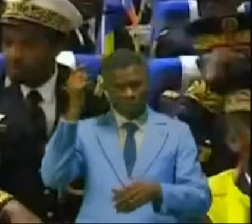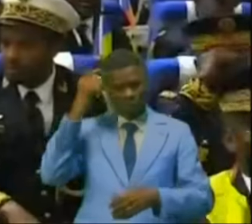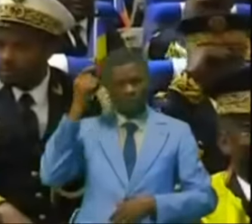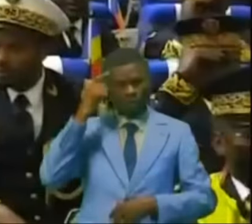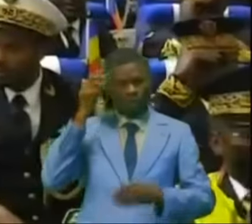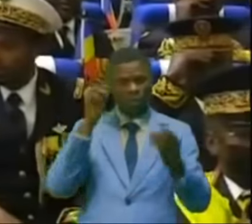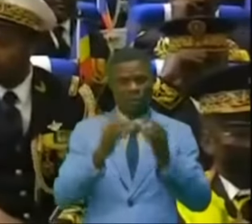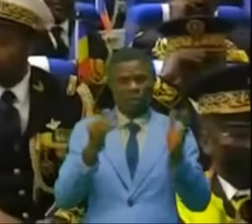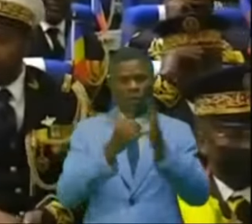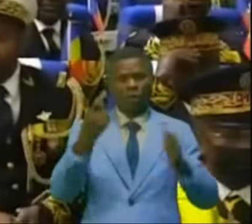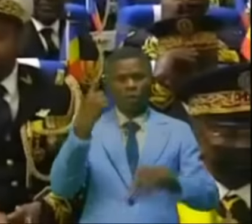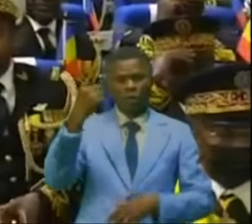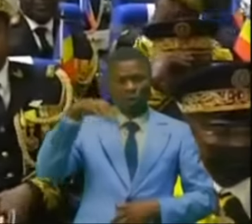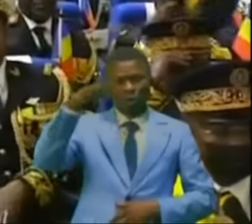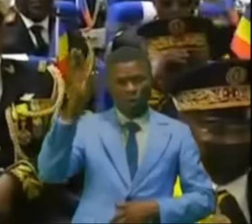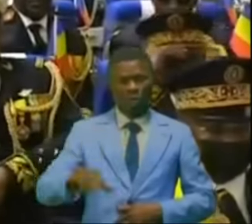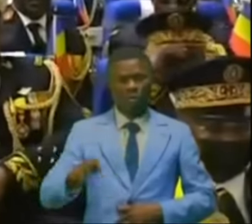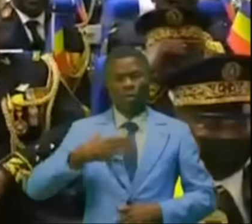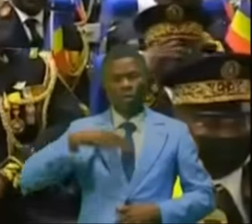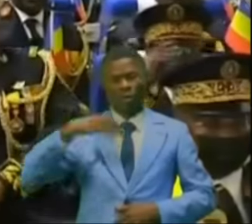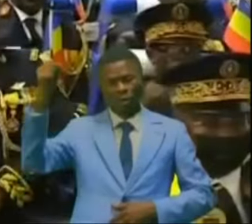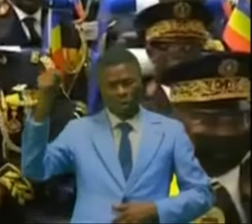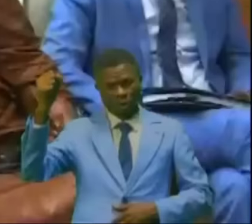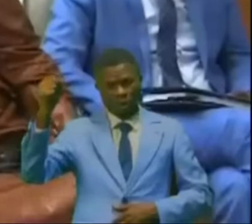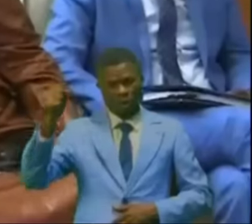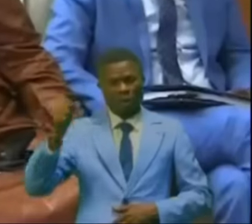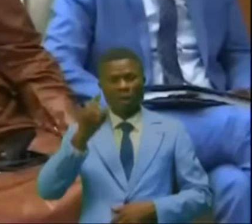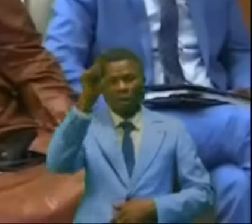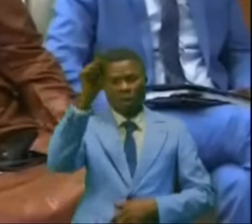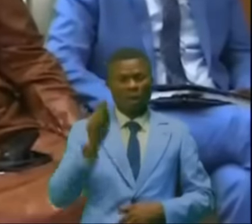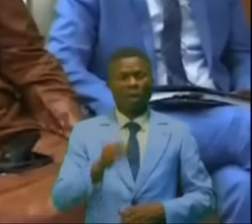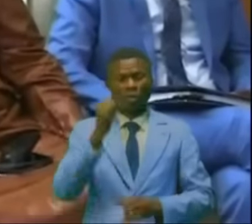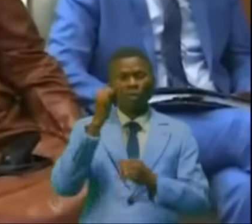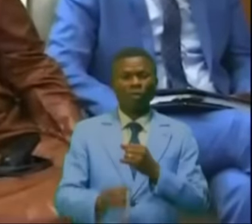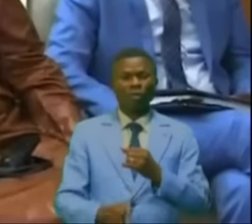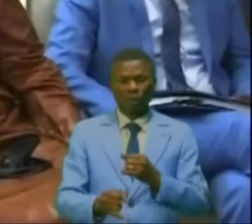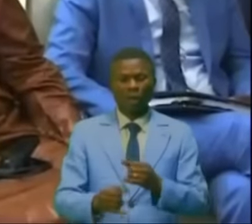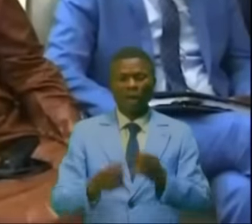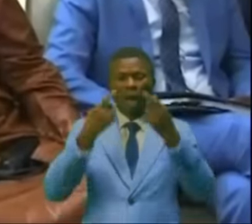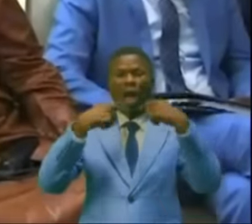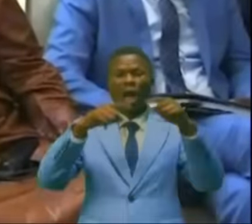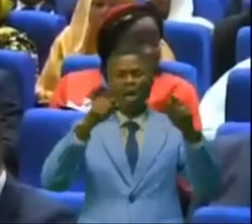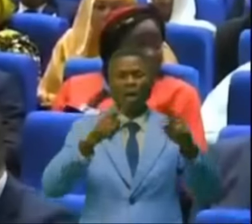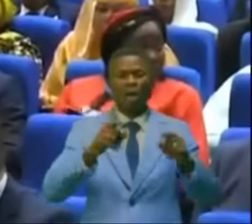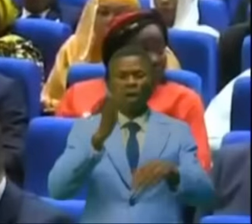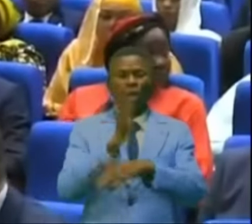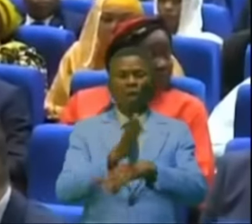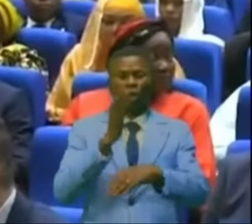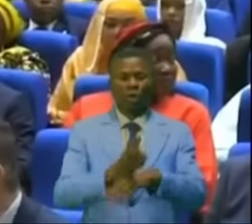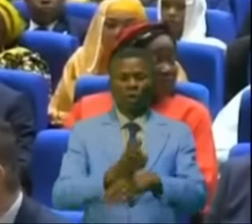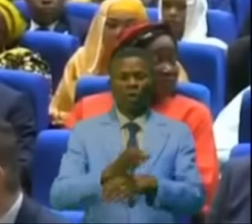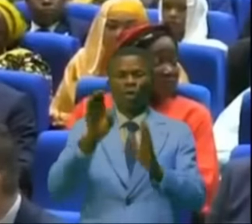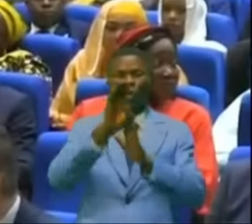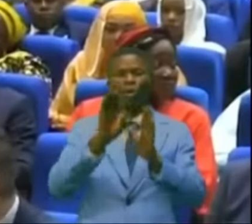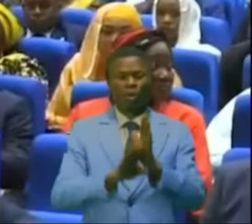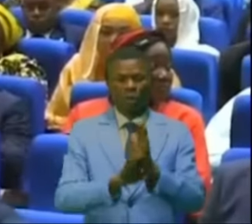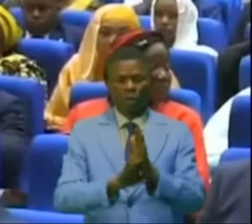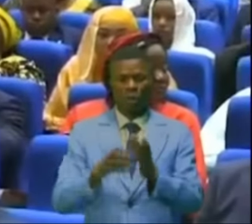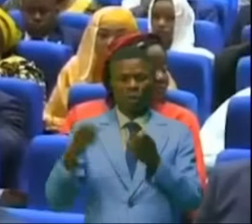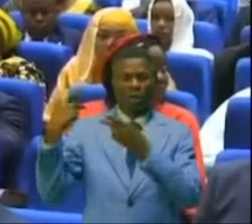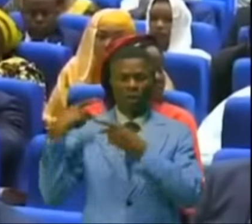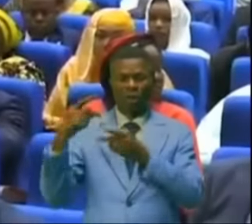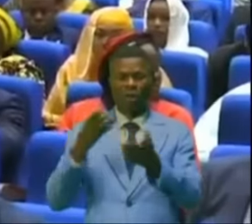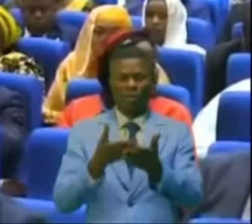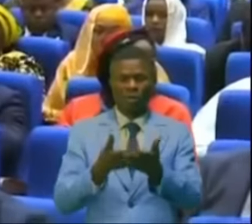contre 61 pour le vainqueur, selon les résultats définitifs proclamés par les conseils constitutionnels. De prime